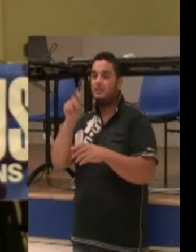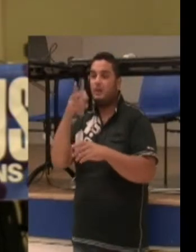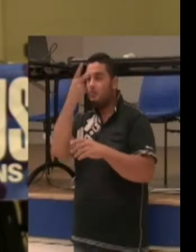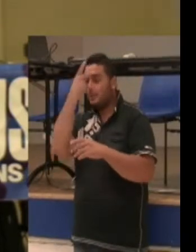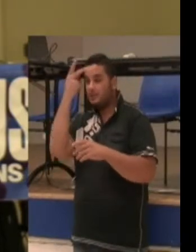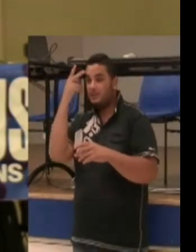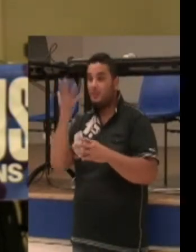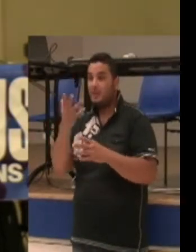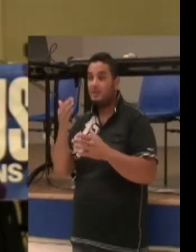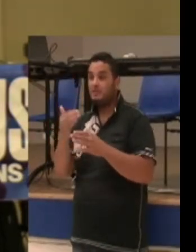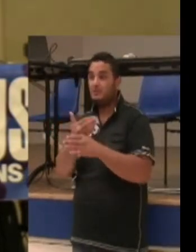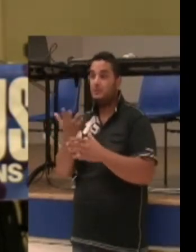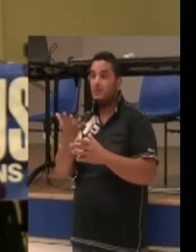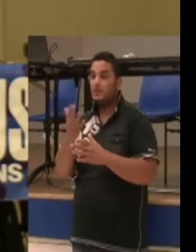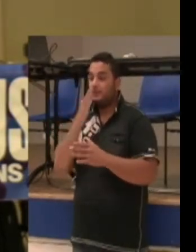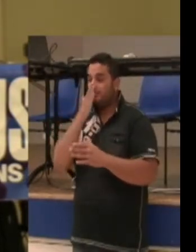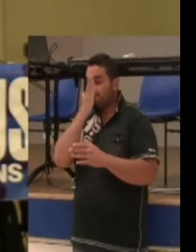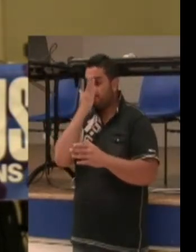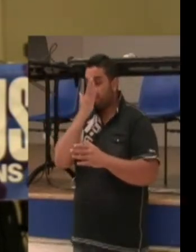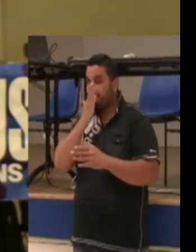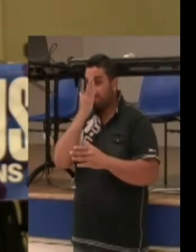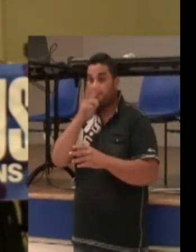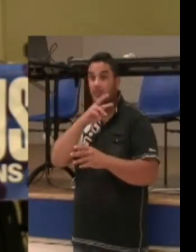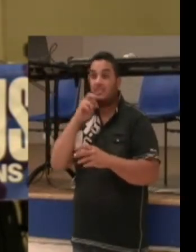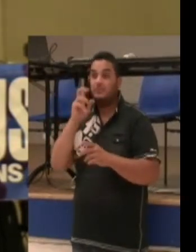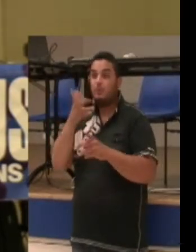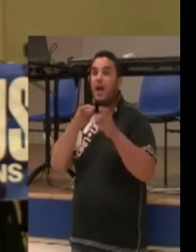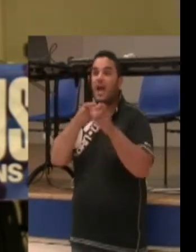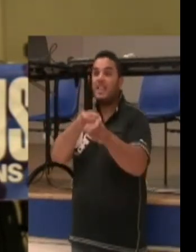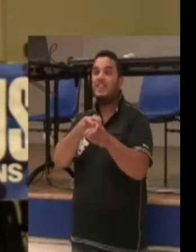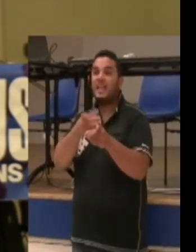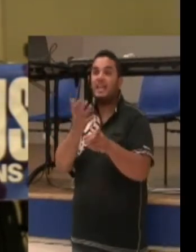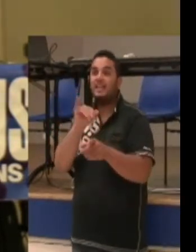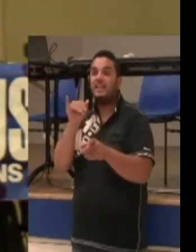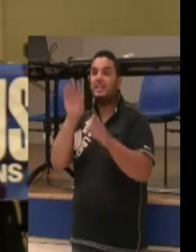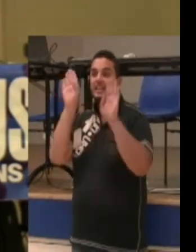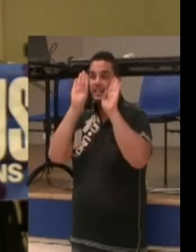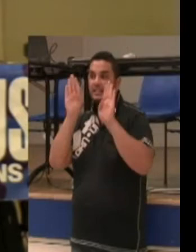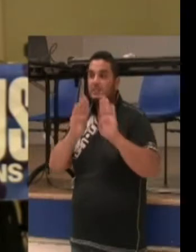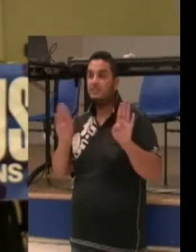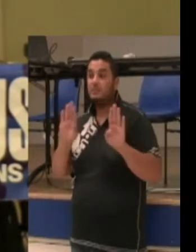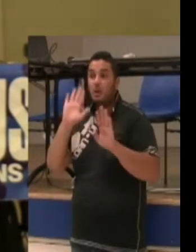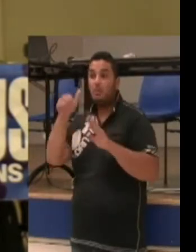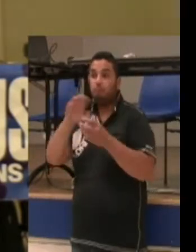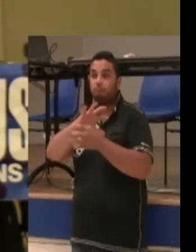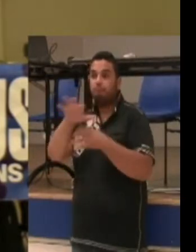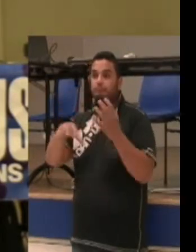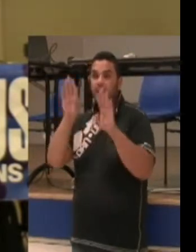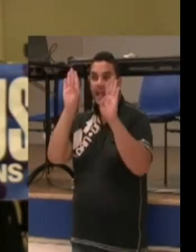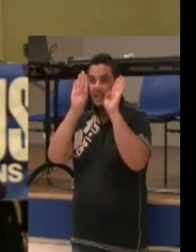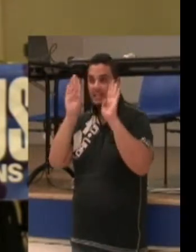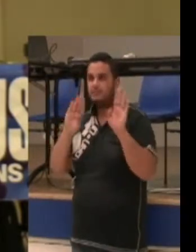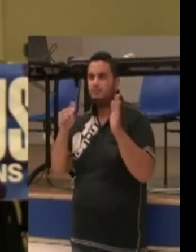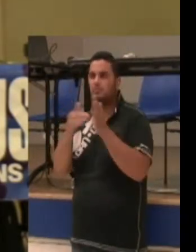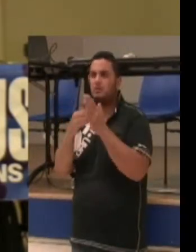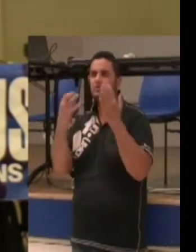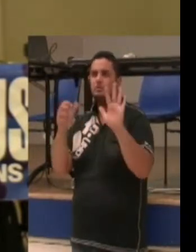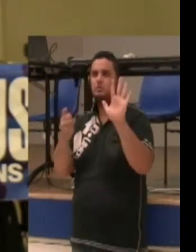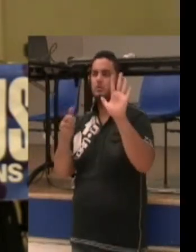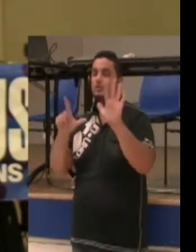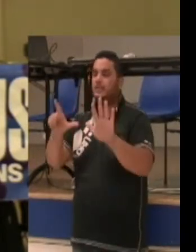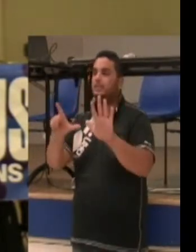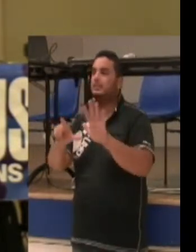a attaqué l'Égypte. Attaqué l'Égypte et a détruit toute l'aviation égyptienne qui était au sol.